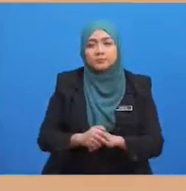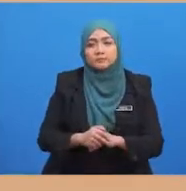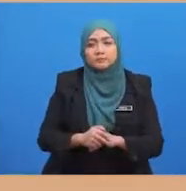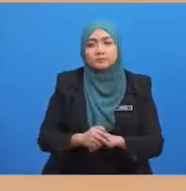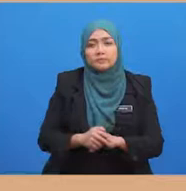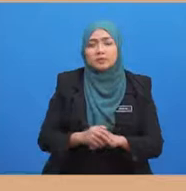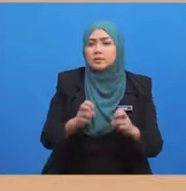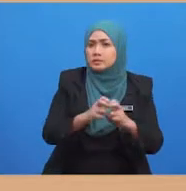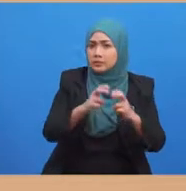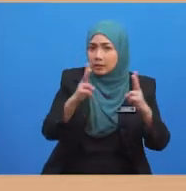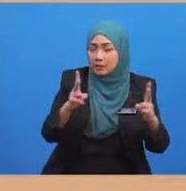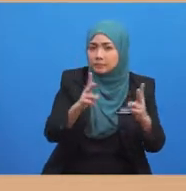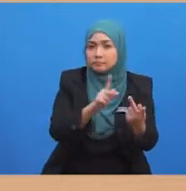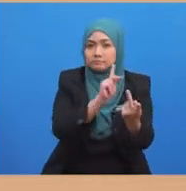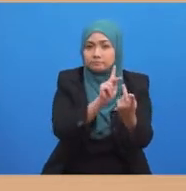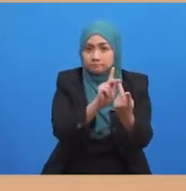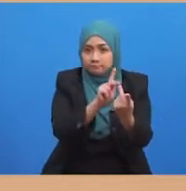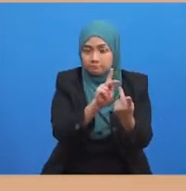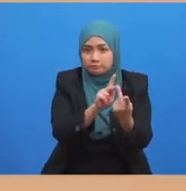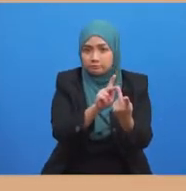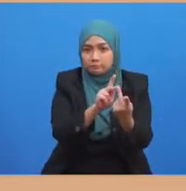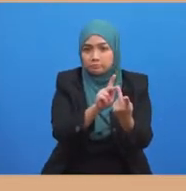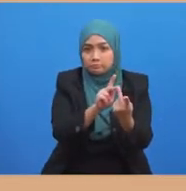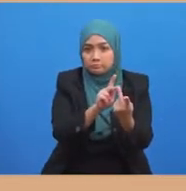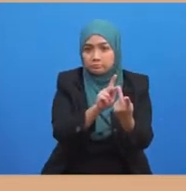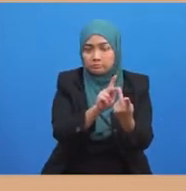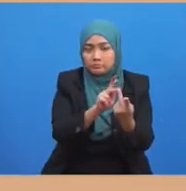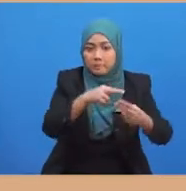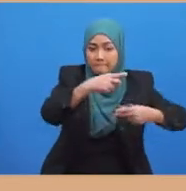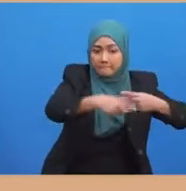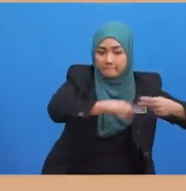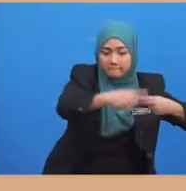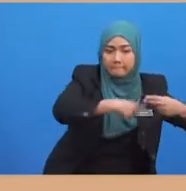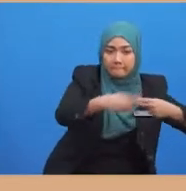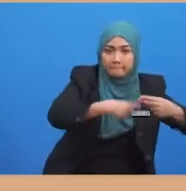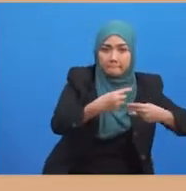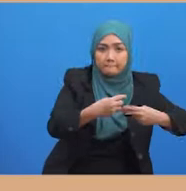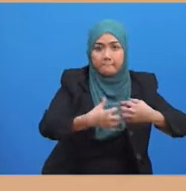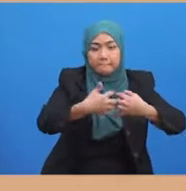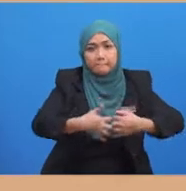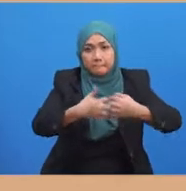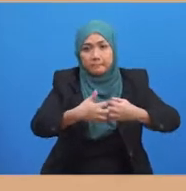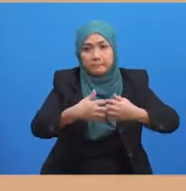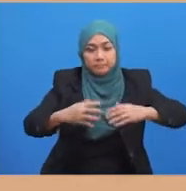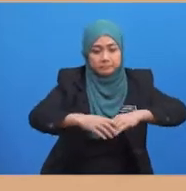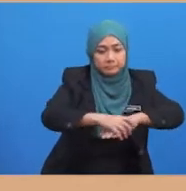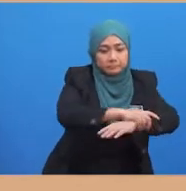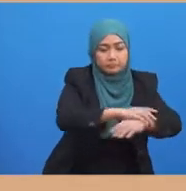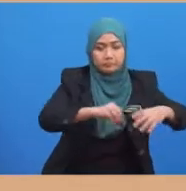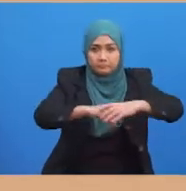sangat sesuai untuk membuat pembalut dawai elektrik dan sarung tangan industri.